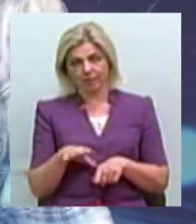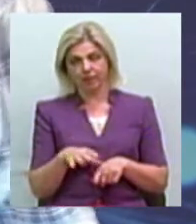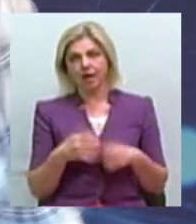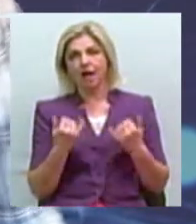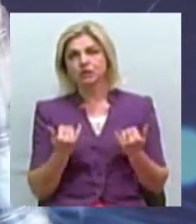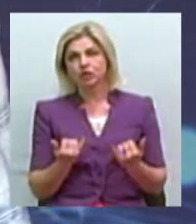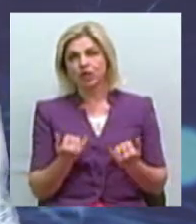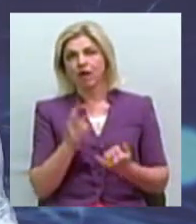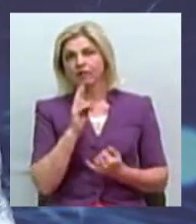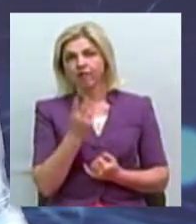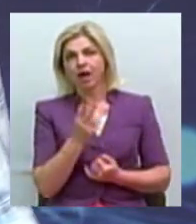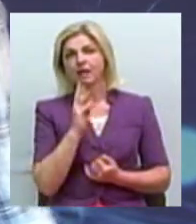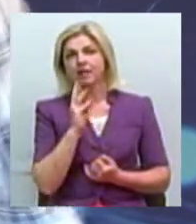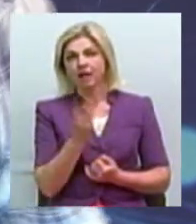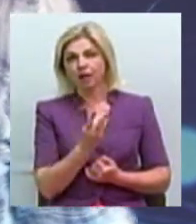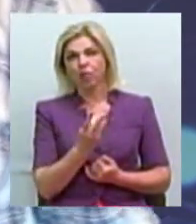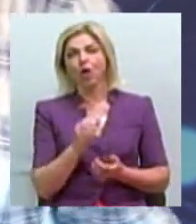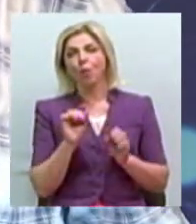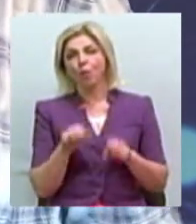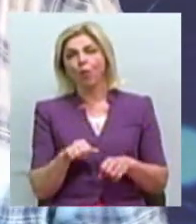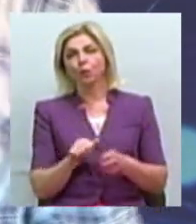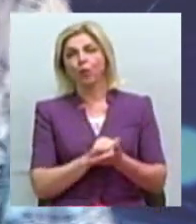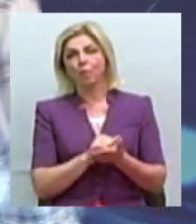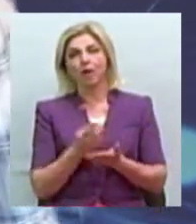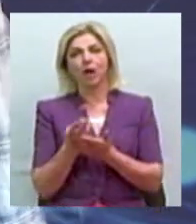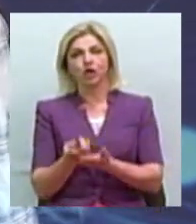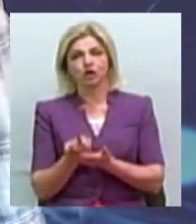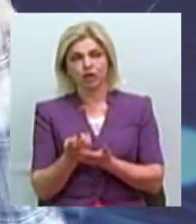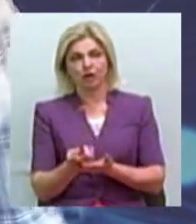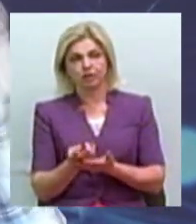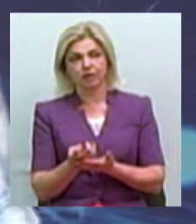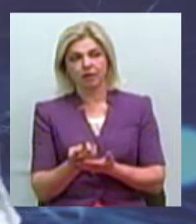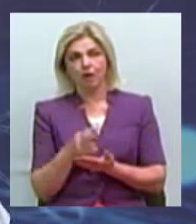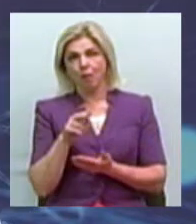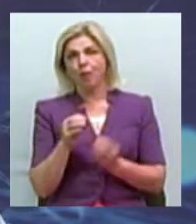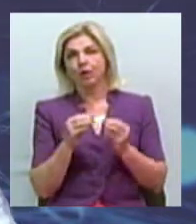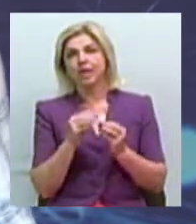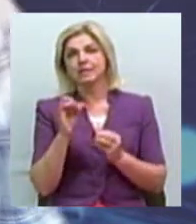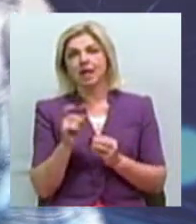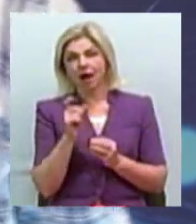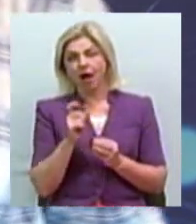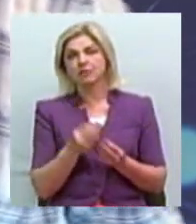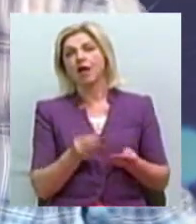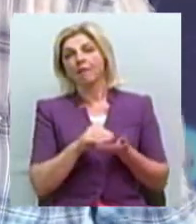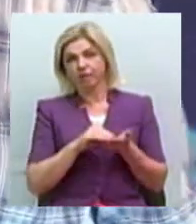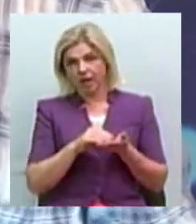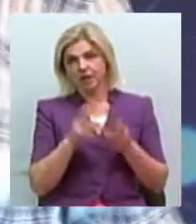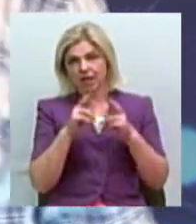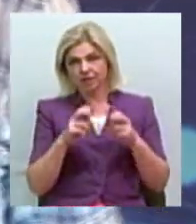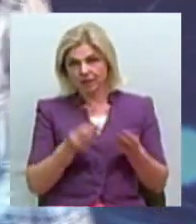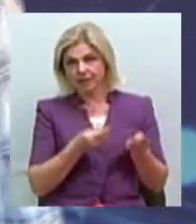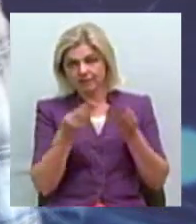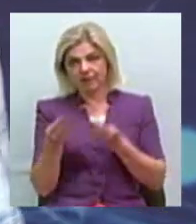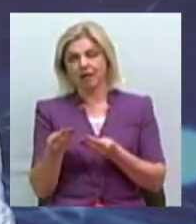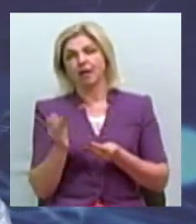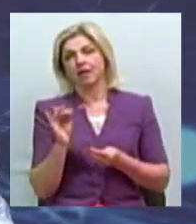сейчас 2-3 года могут документы лежать, вот, по 10 раз выноситься, и по,